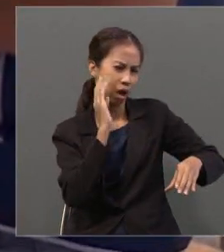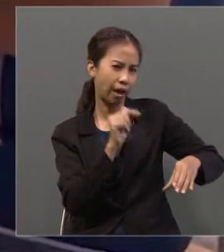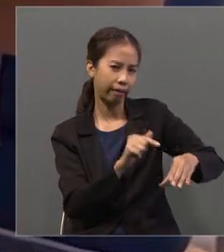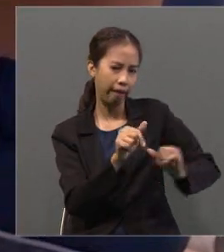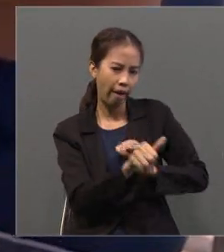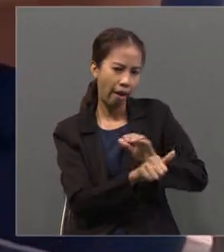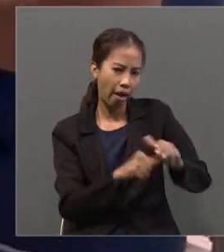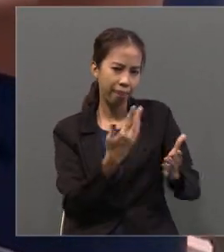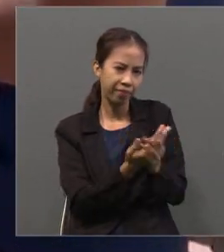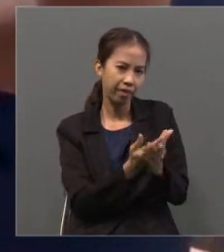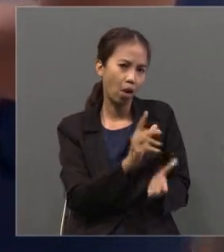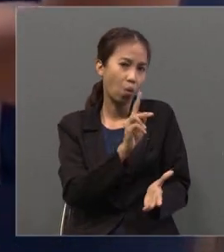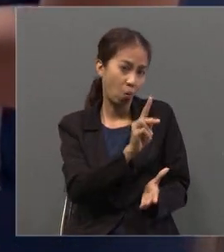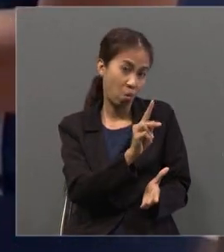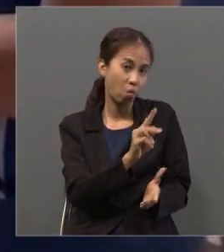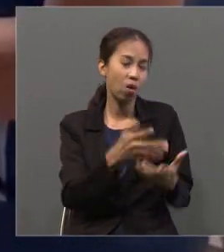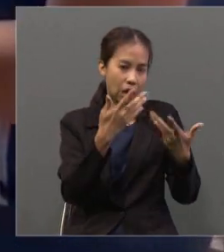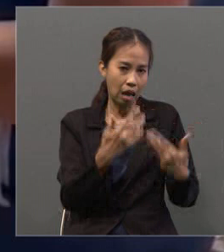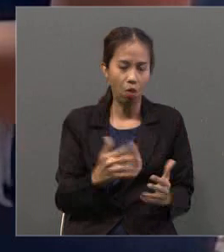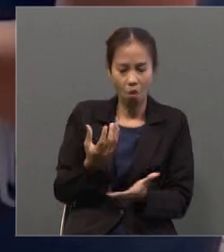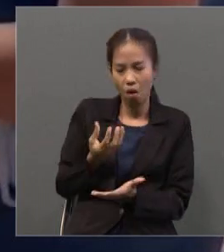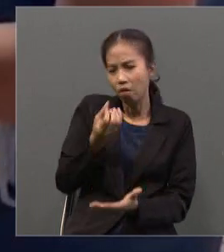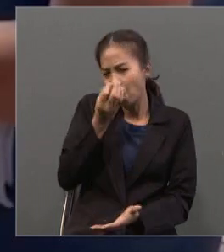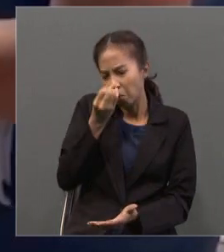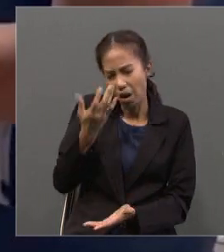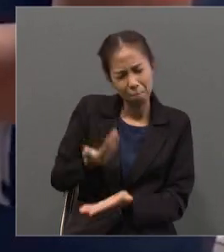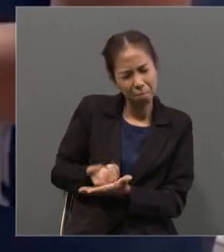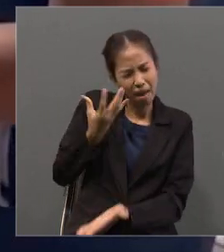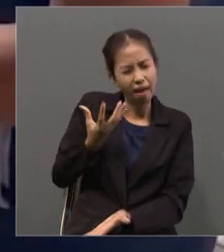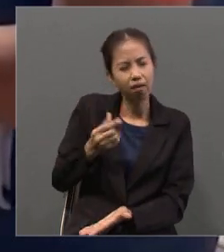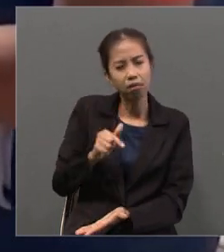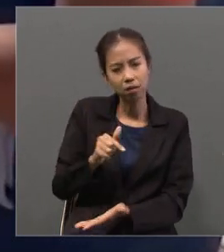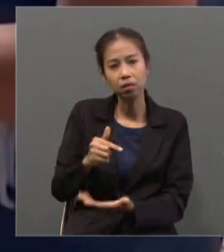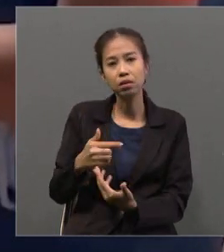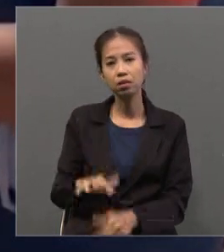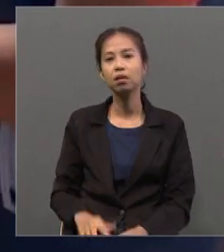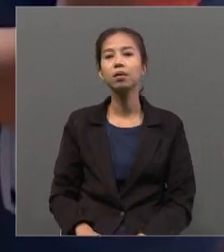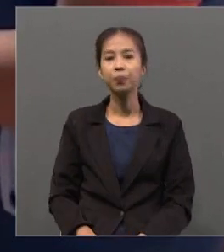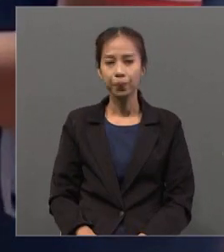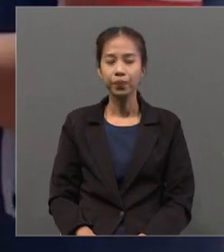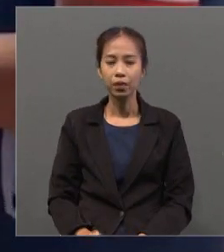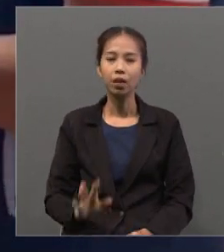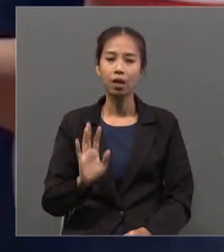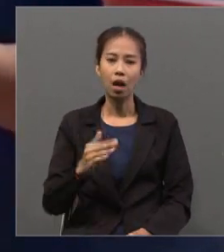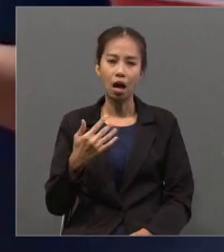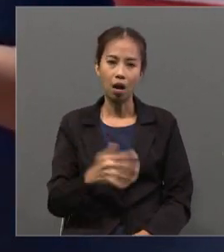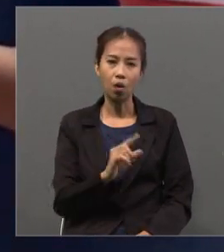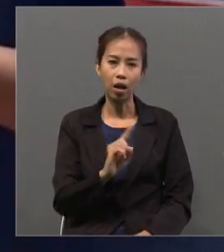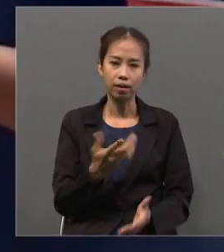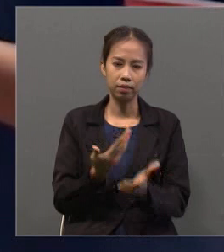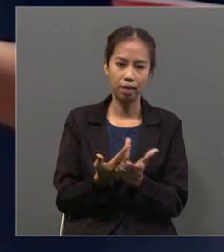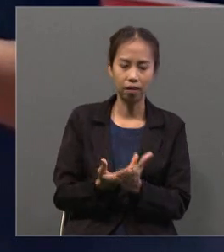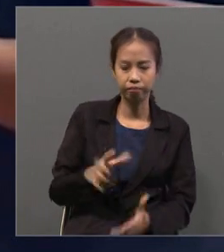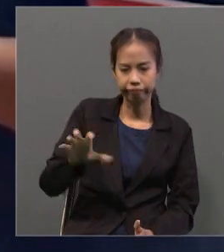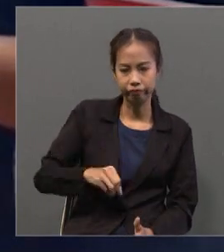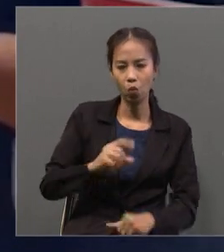ลักลอบปล่อยเงินกู้แล้วก็เรียกเก็บดอกเบี้ยในลักษณะรายวันเกินกว่าอัตราที่กฎหมายกำหนดและมักจะออกมาเก็บเงินก็คือ